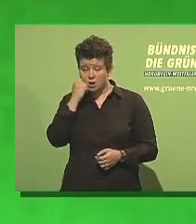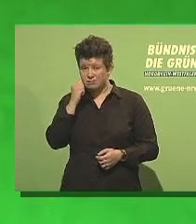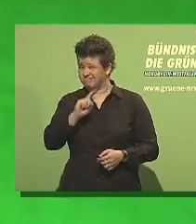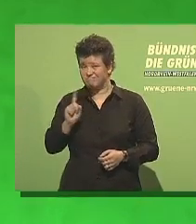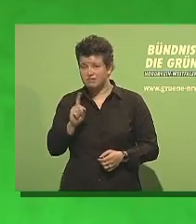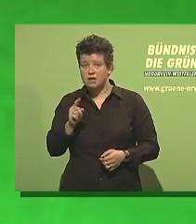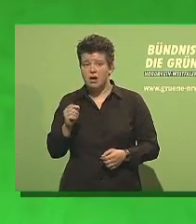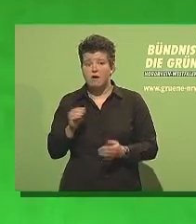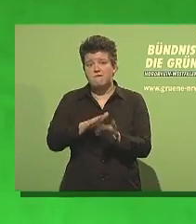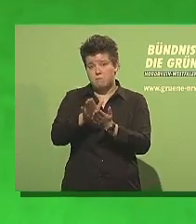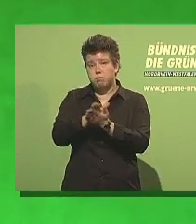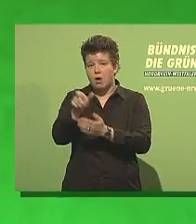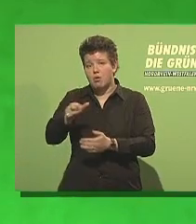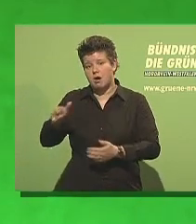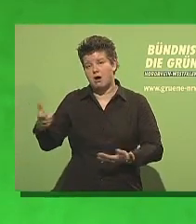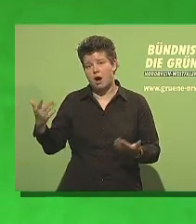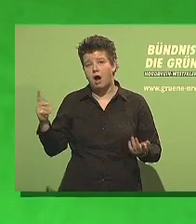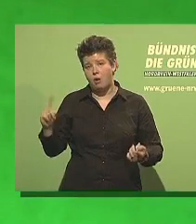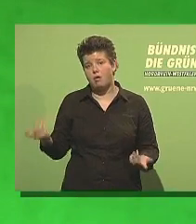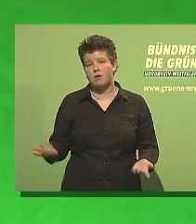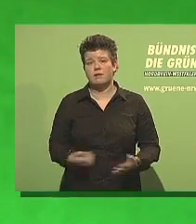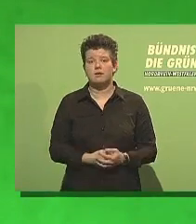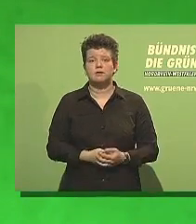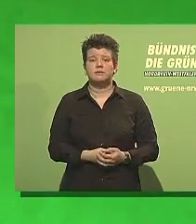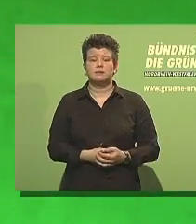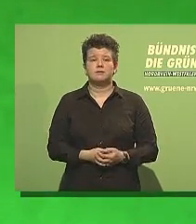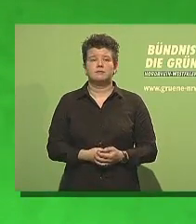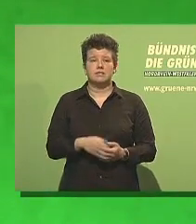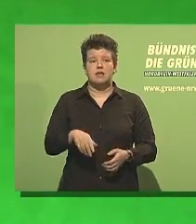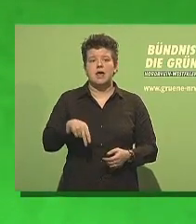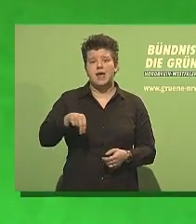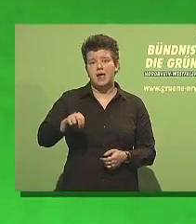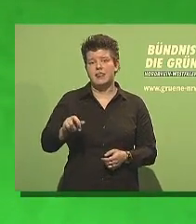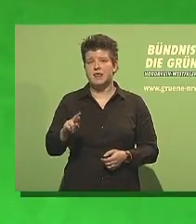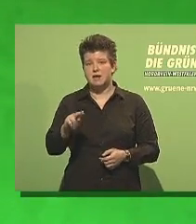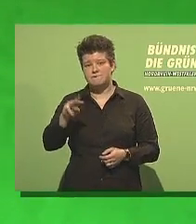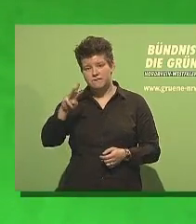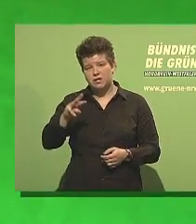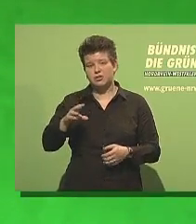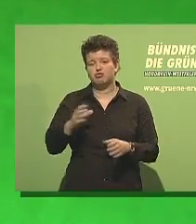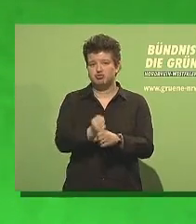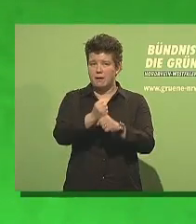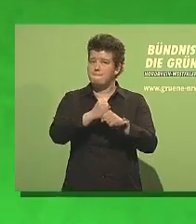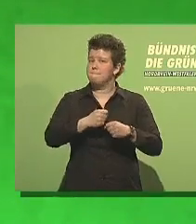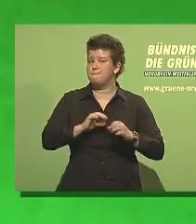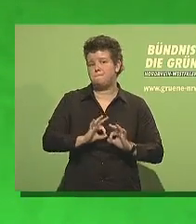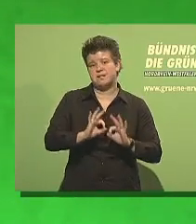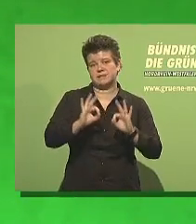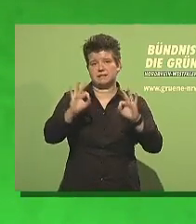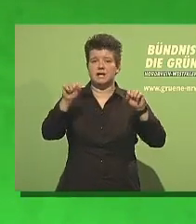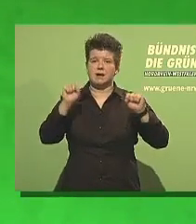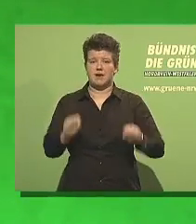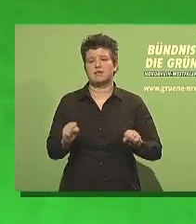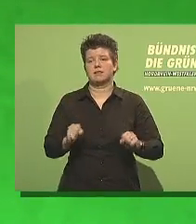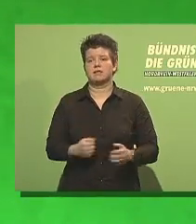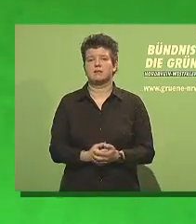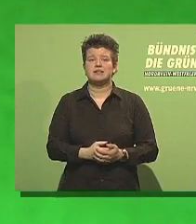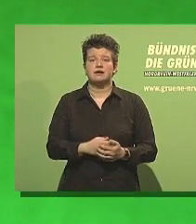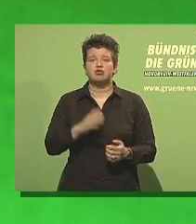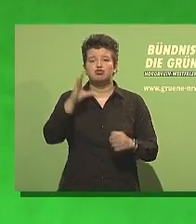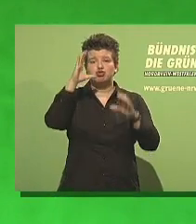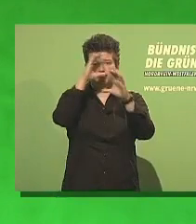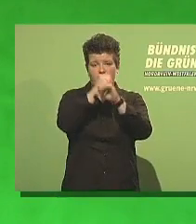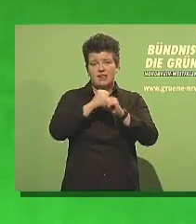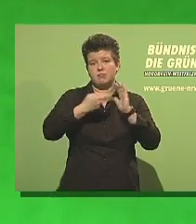Johannes Remmel zeigt, wie wir es hier in Nordrhein-Westfalen besser machen können. Und deshalb, liebe Freunde und Freunde, wollen wir diese schwarze Agrarpolitik am